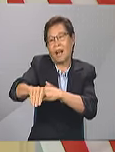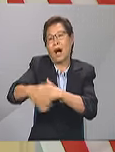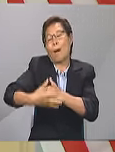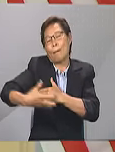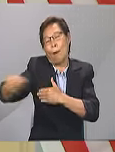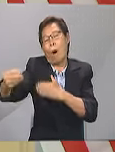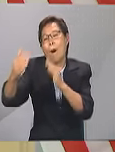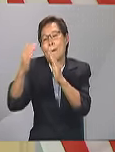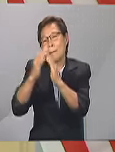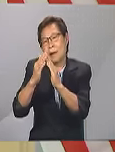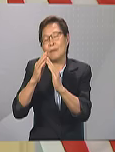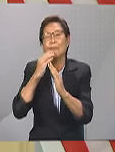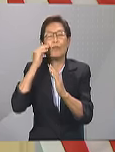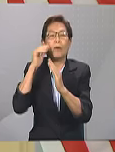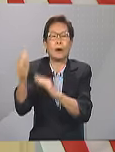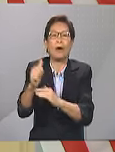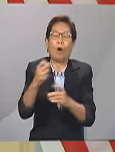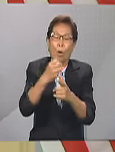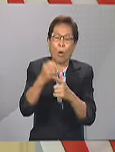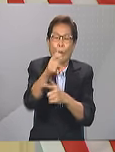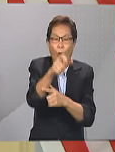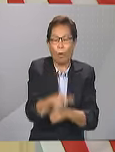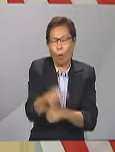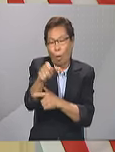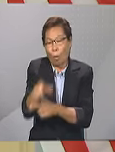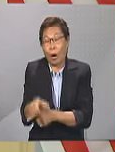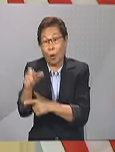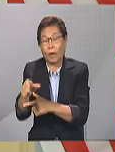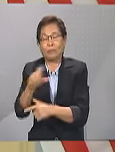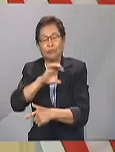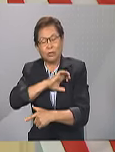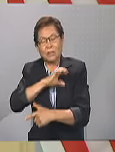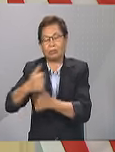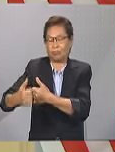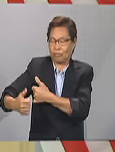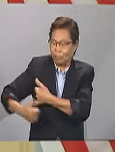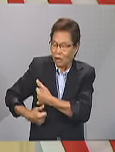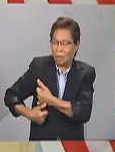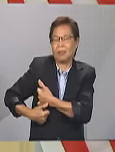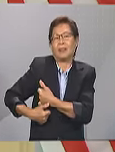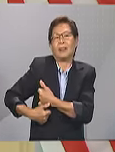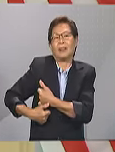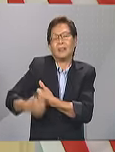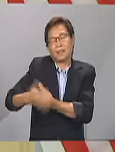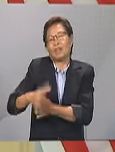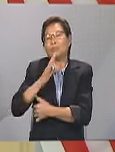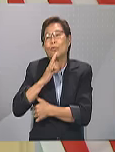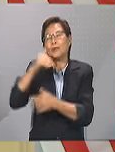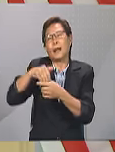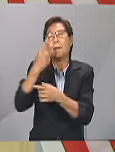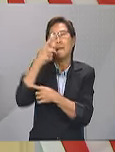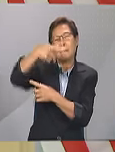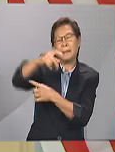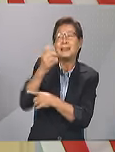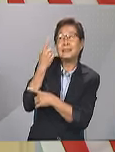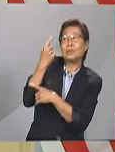peran lainnya divre ke daerah yang kita yang saya jelas pun Sebutkan dalam bopo PCI